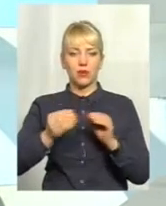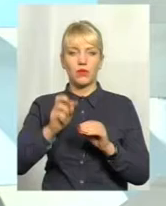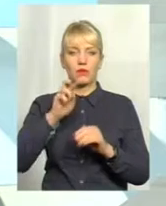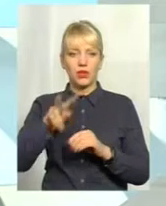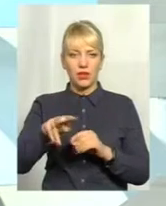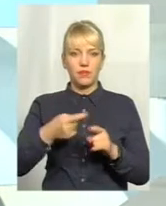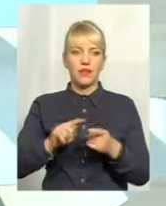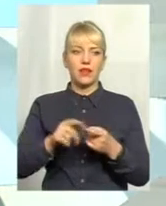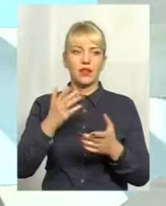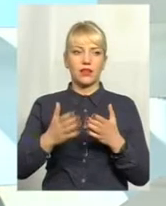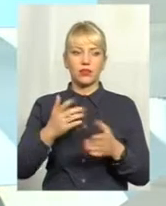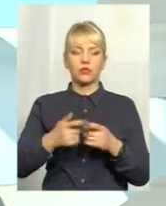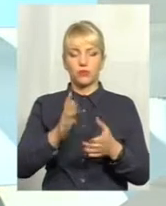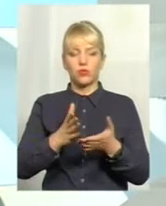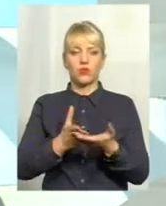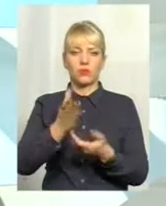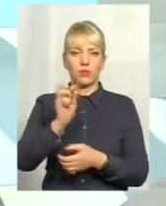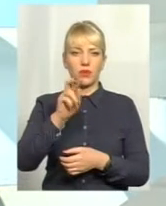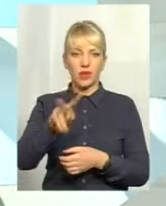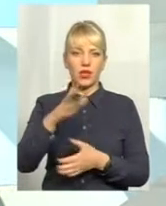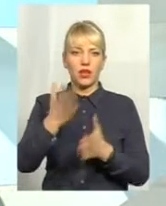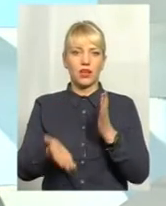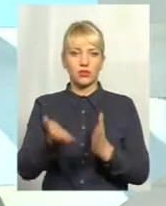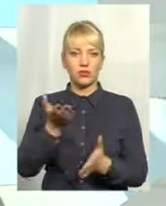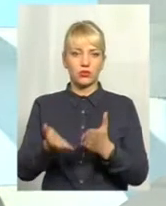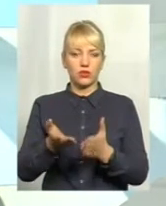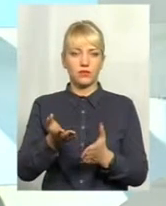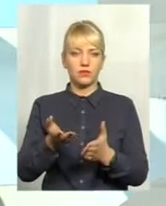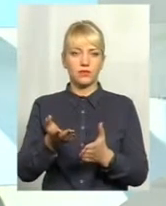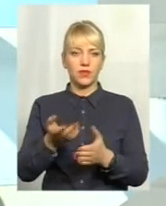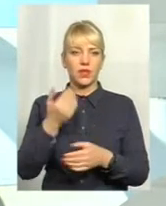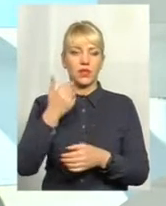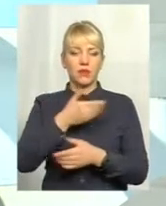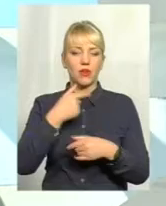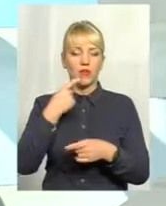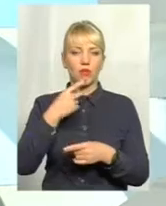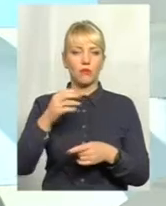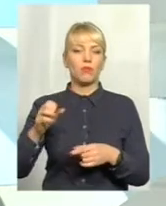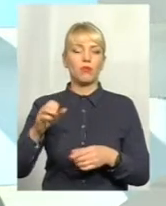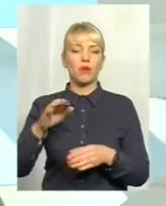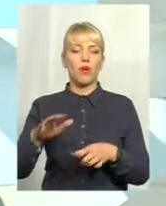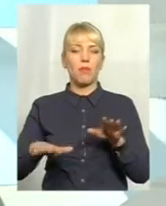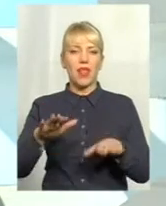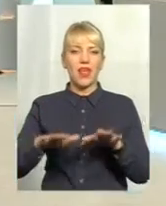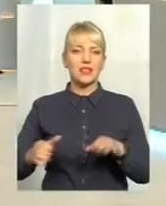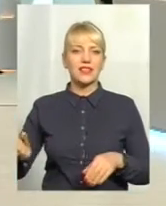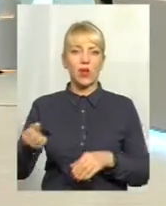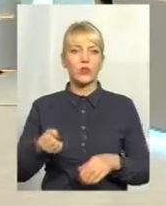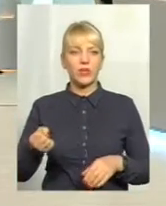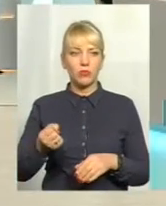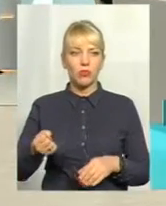якщо особа офіційно працює, її виплачується лікарняне. Якщо ж ми говоримо про баланс